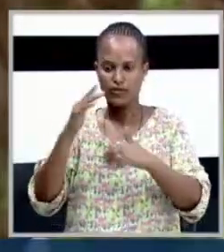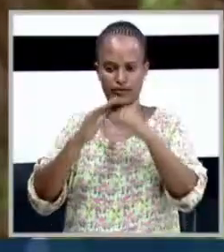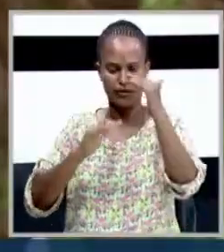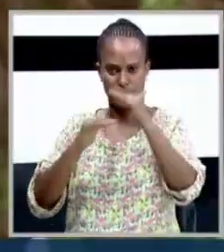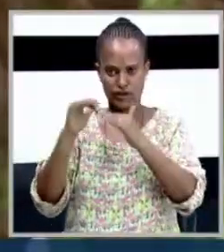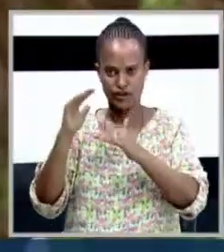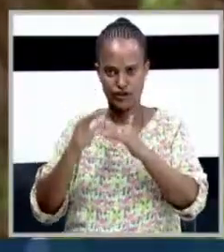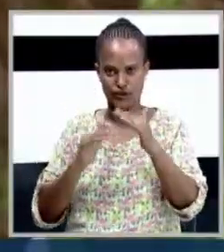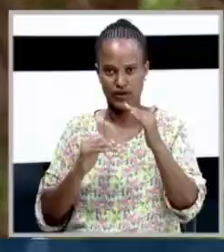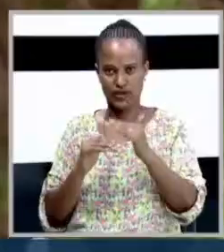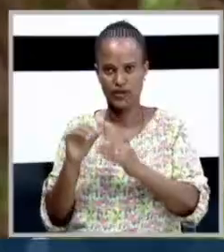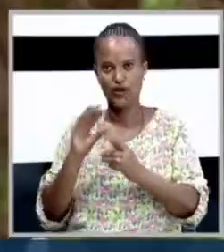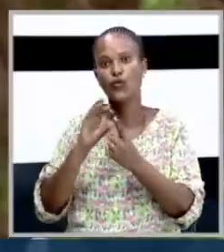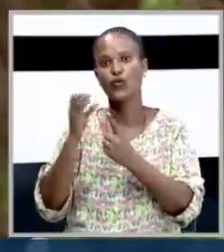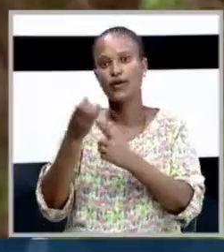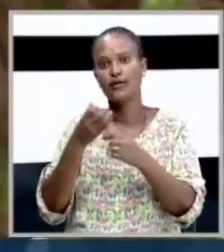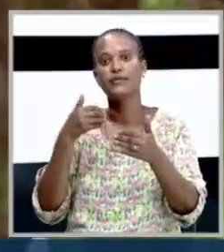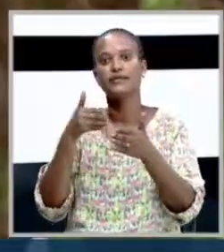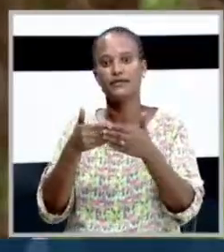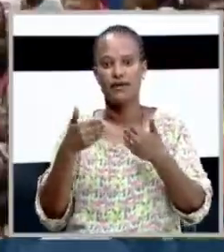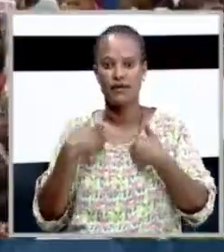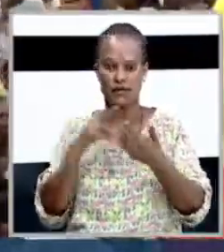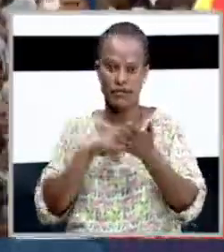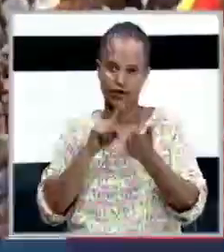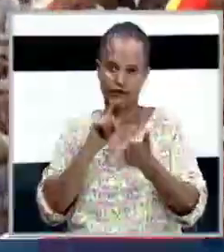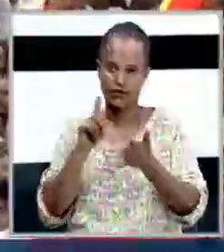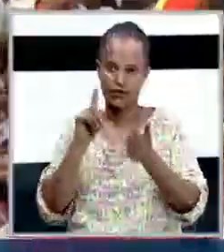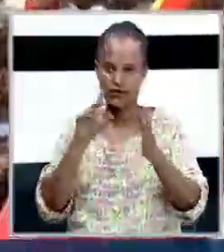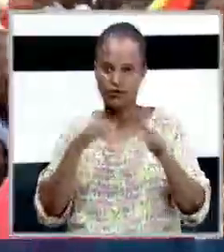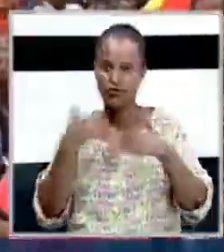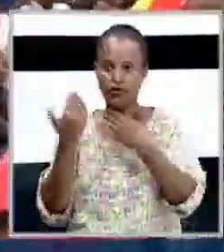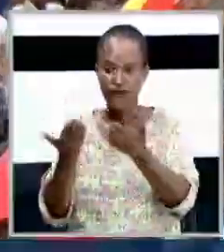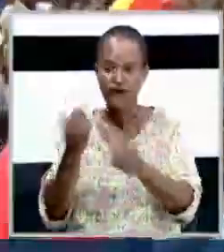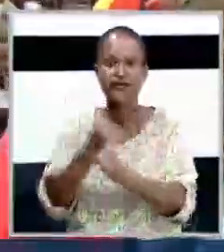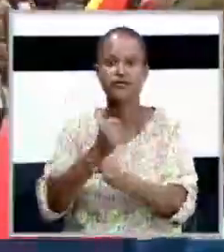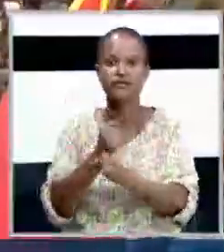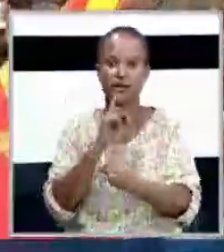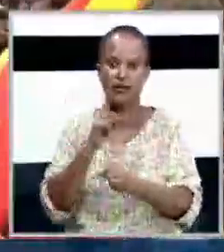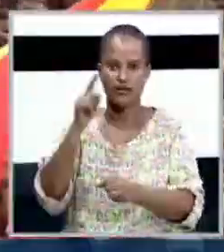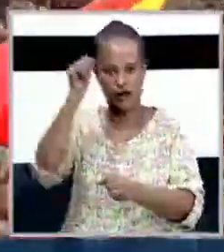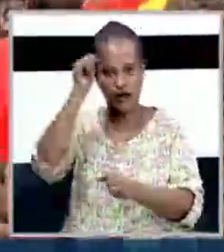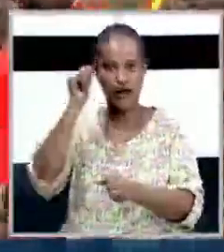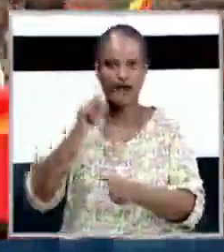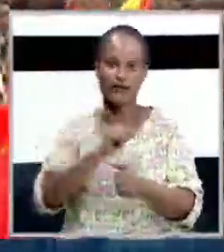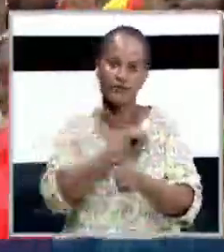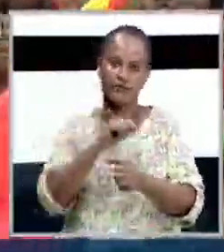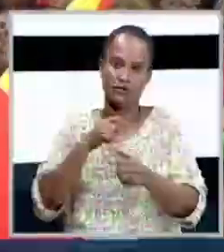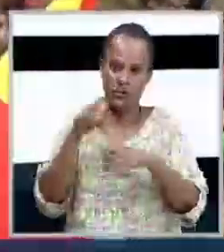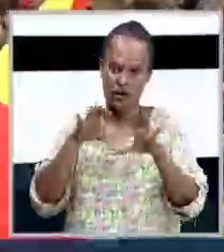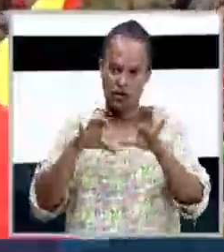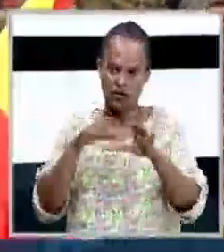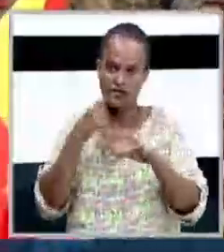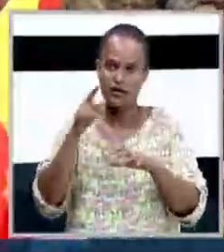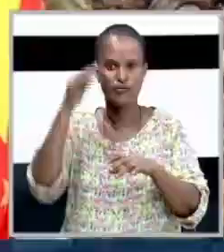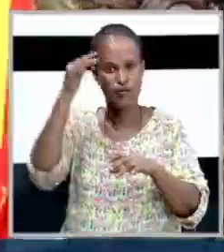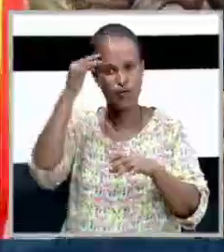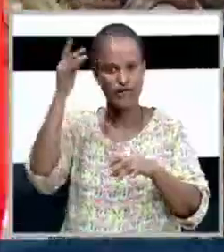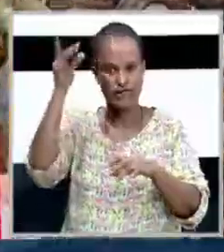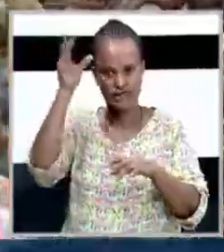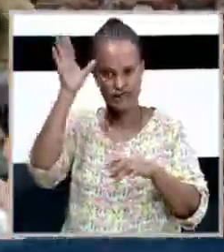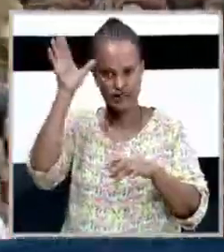ዝተመቻቸወ ኩነታት በፂሕና ኣለና ማለት እዩ። ብተወፋይነት ምስራሕ እዩ ተጋላላይ ዘብለካ ዝበለ ተጋላላይ መኮነን